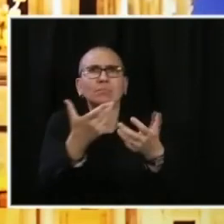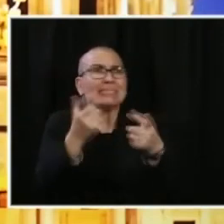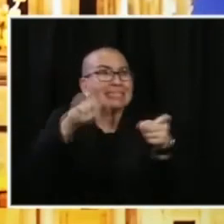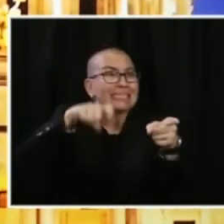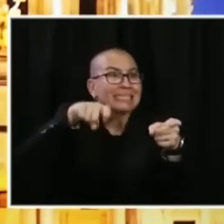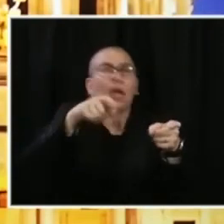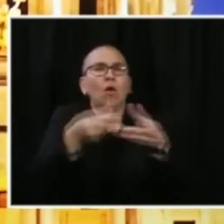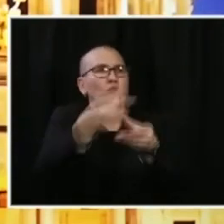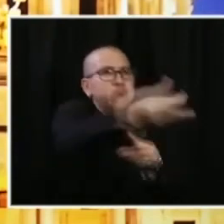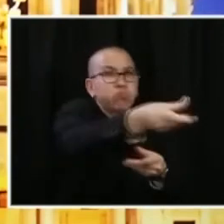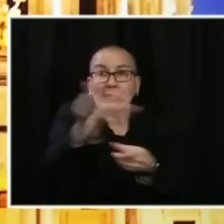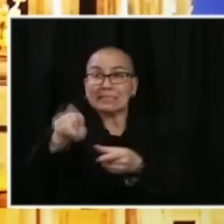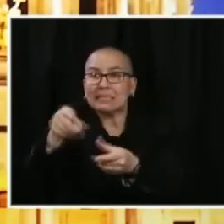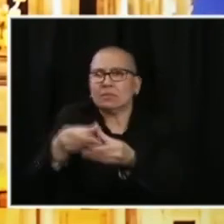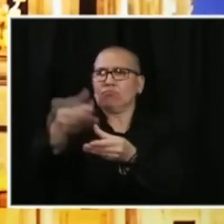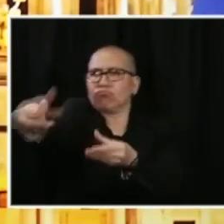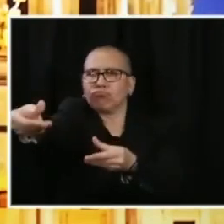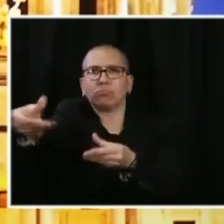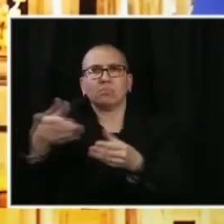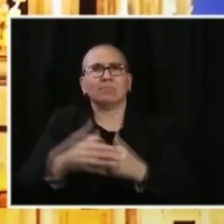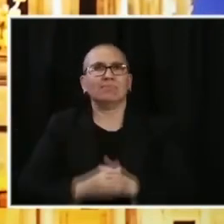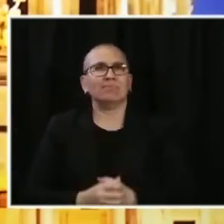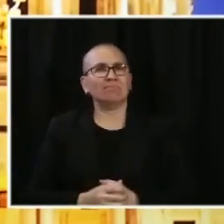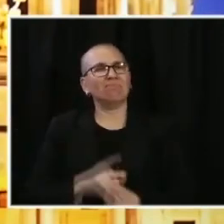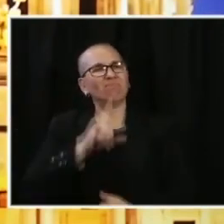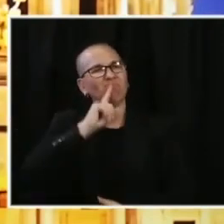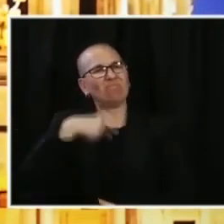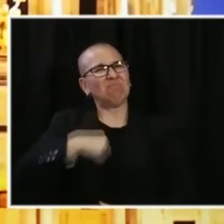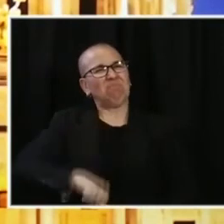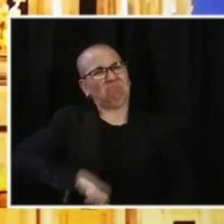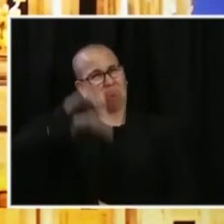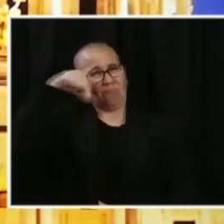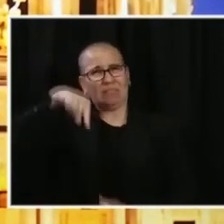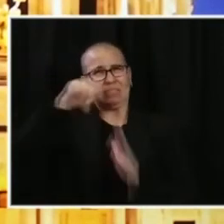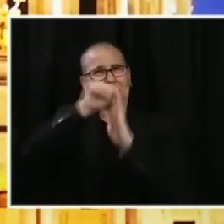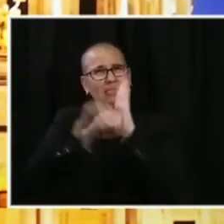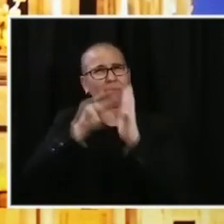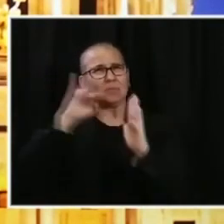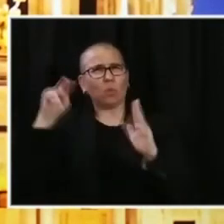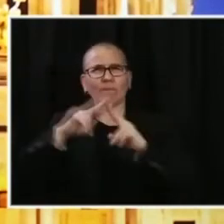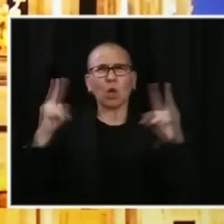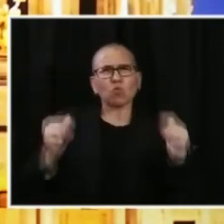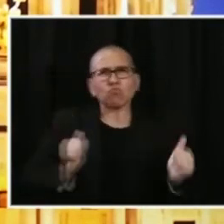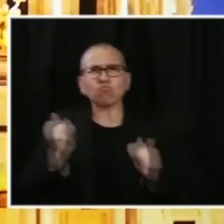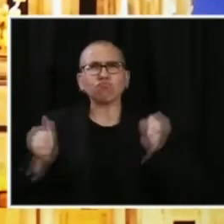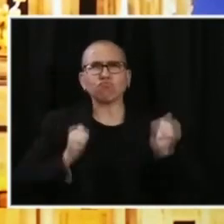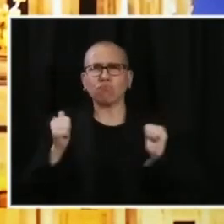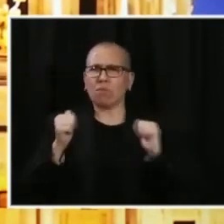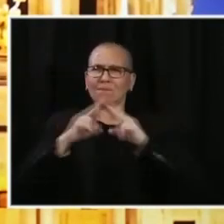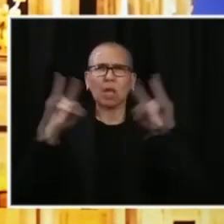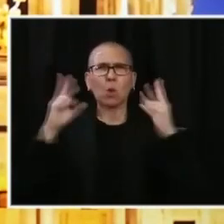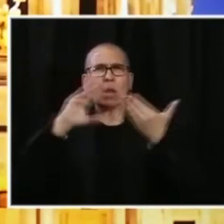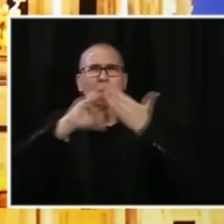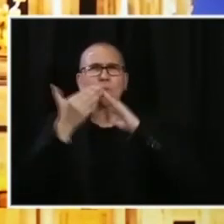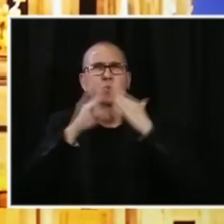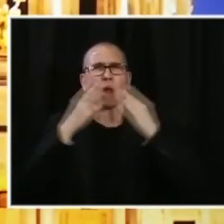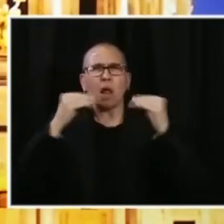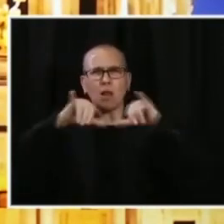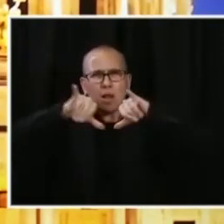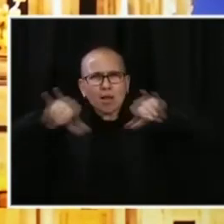là một trò chạy tàu xa là một bá rồi chẳng nên là một thể là mỗi nhà là một bá là thể chẳng người chạy rồi là một bá nhà